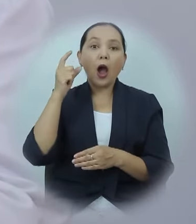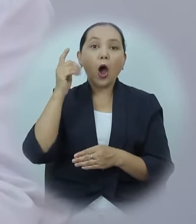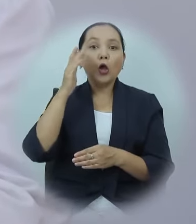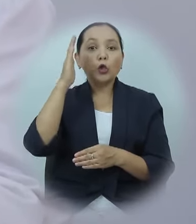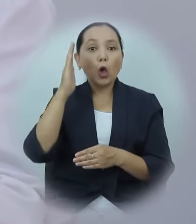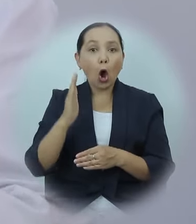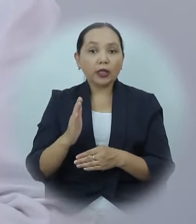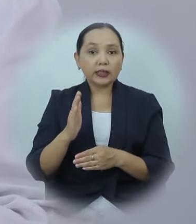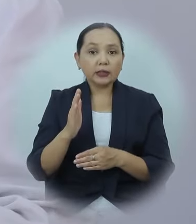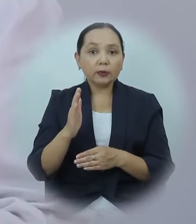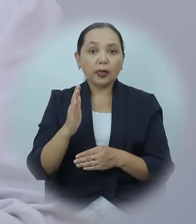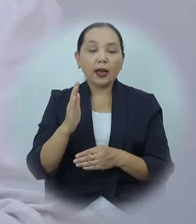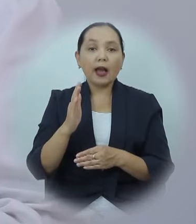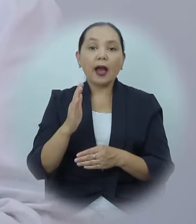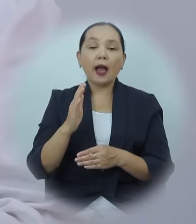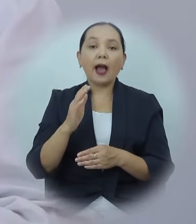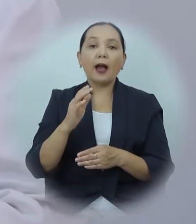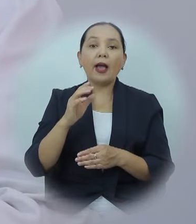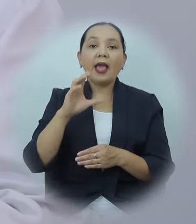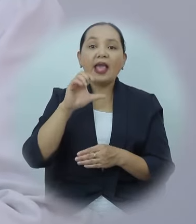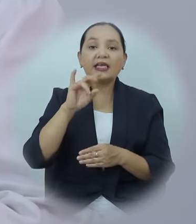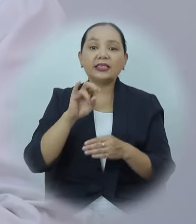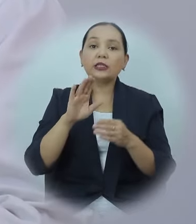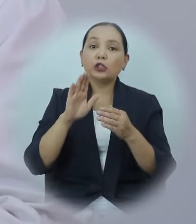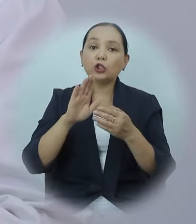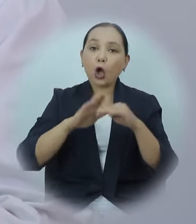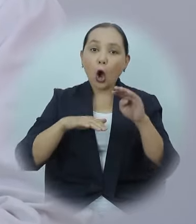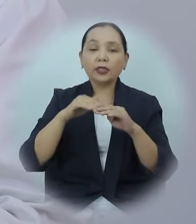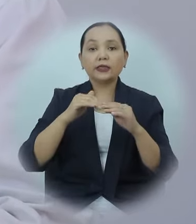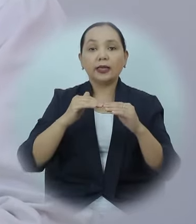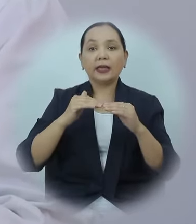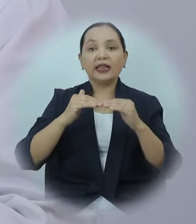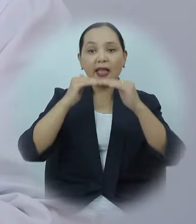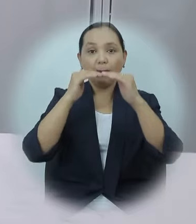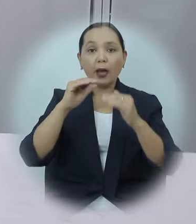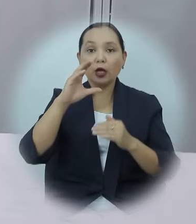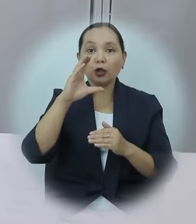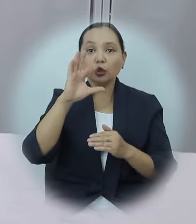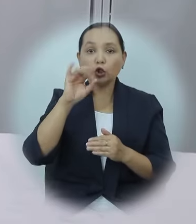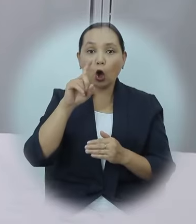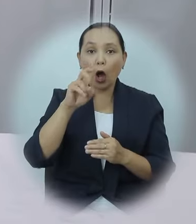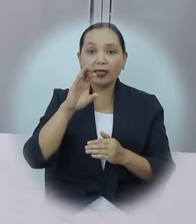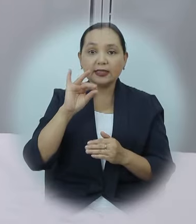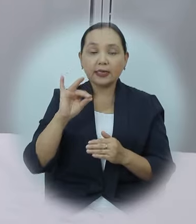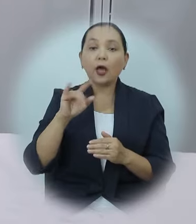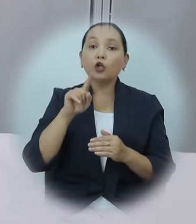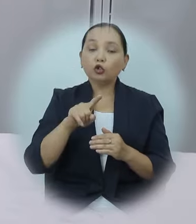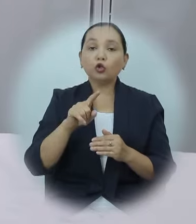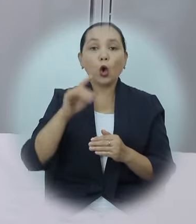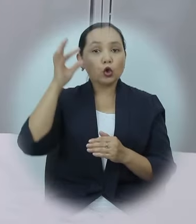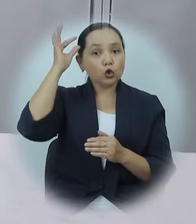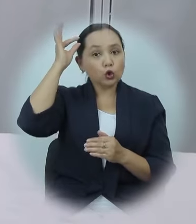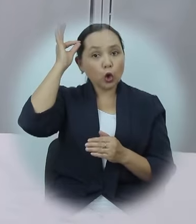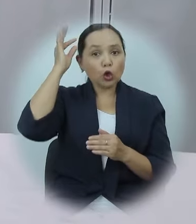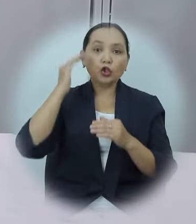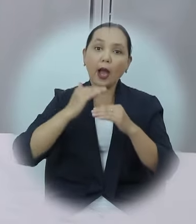qismlari, ensa sohasi va tepa sohasi. Shu qatorda soch